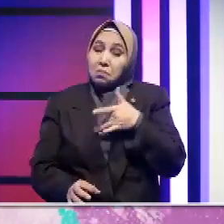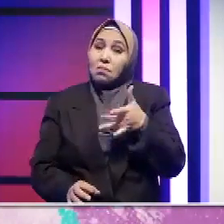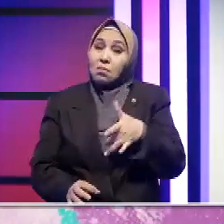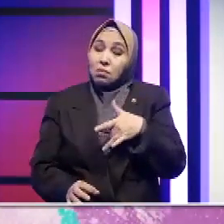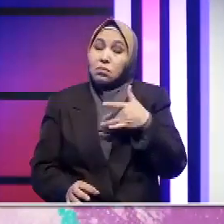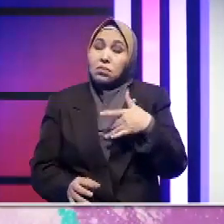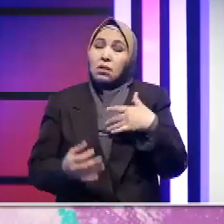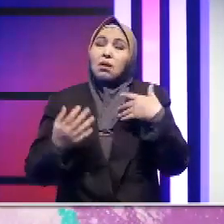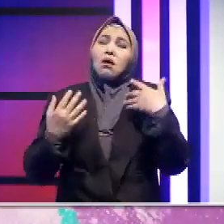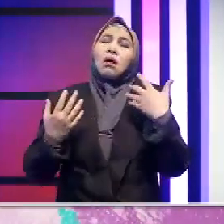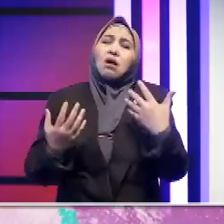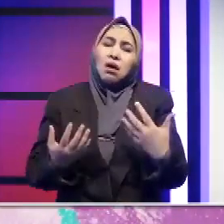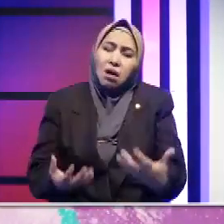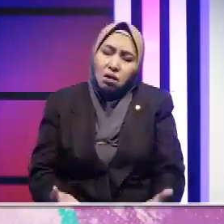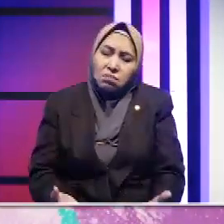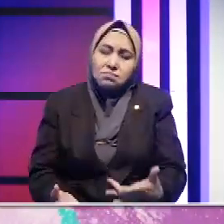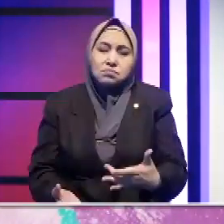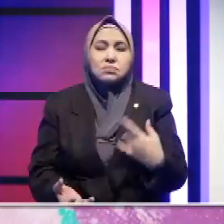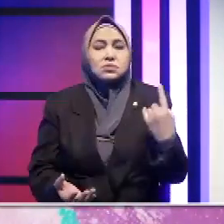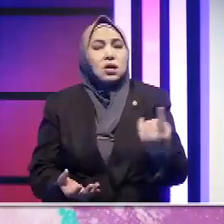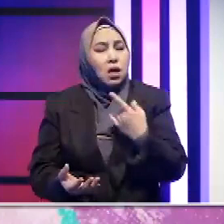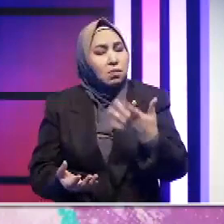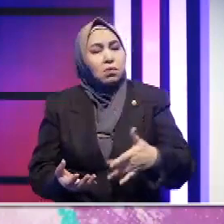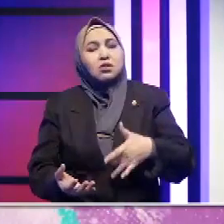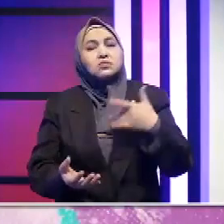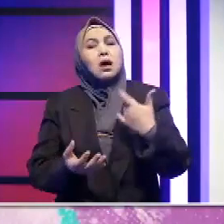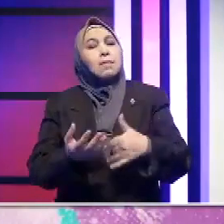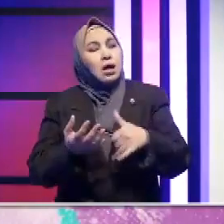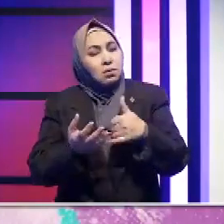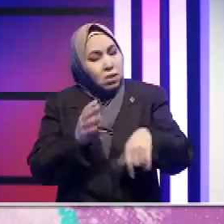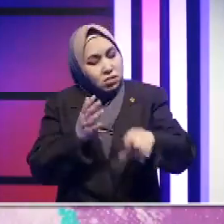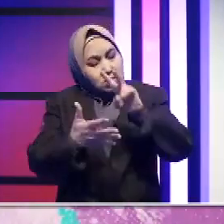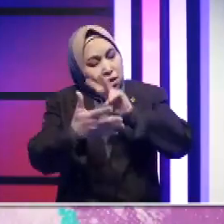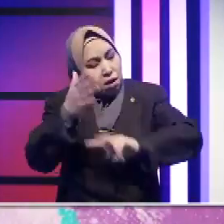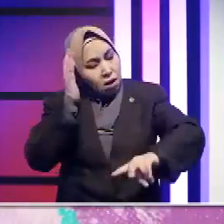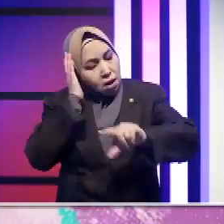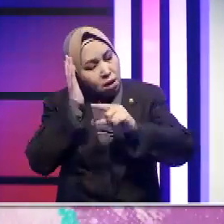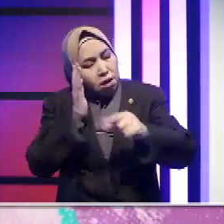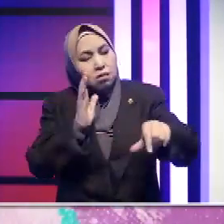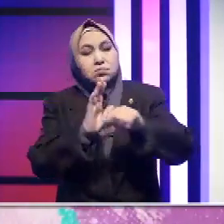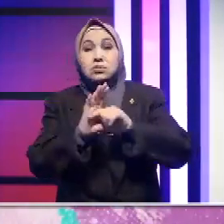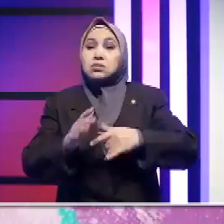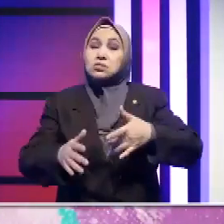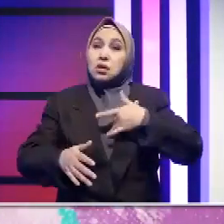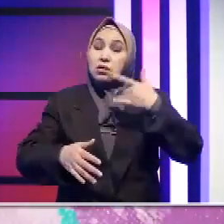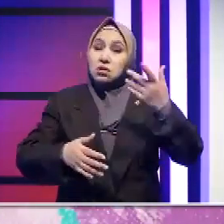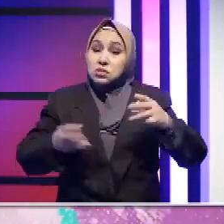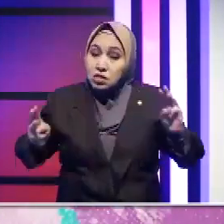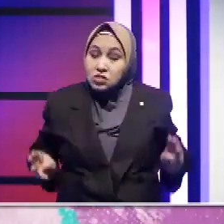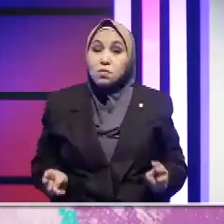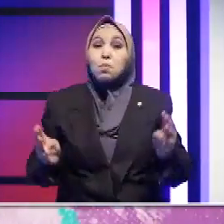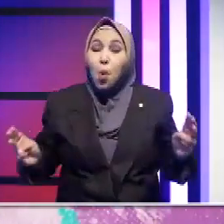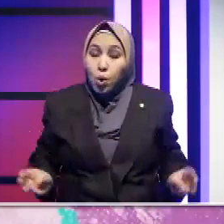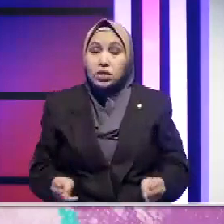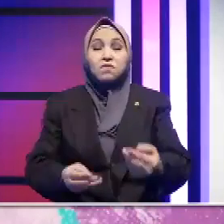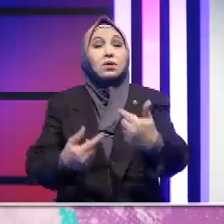berat Saya sekarang di baca surat ini saya jadi ya apa namanya jadi motivasi